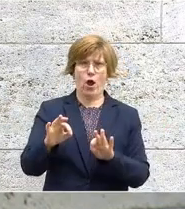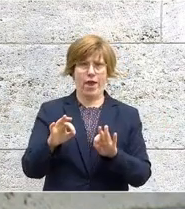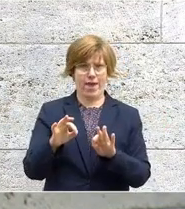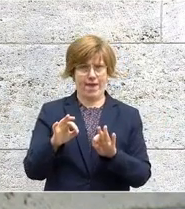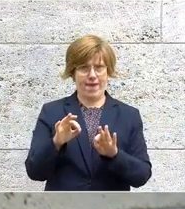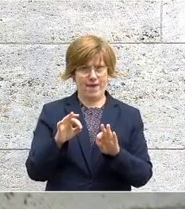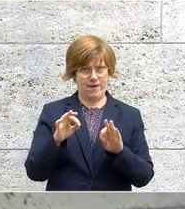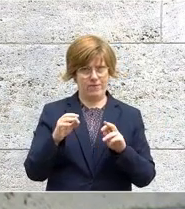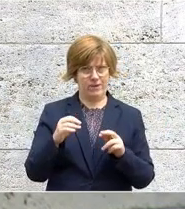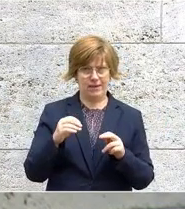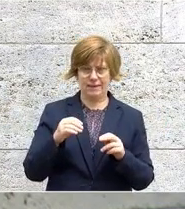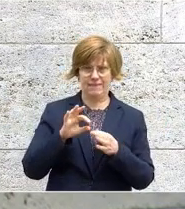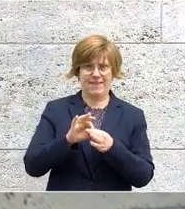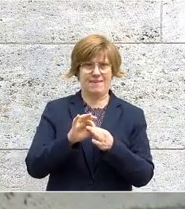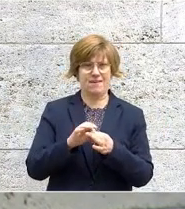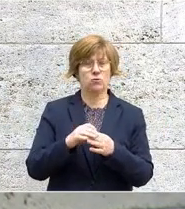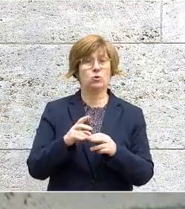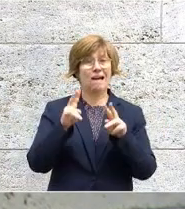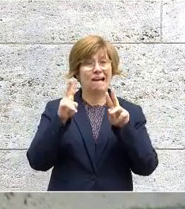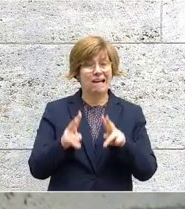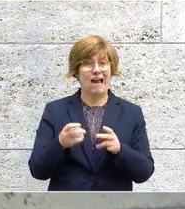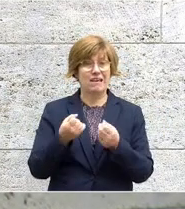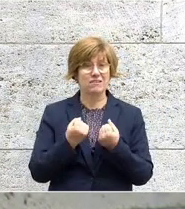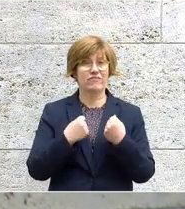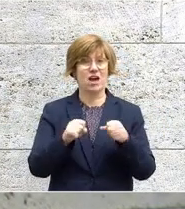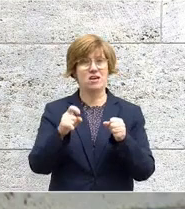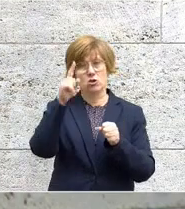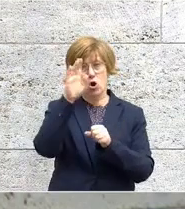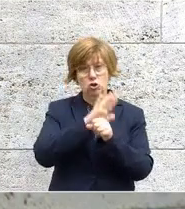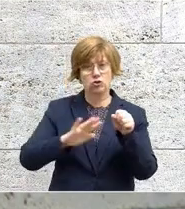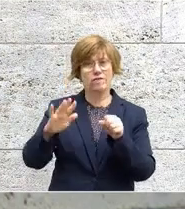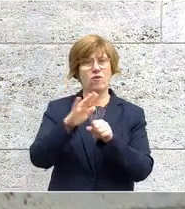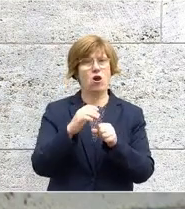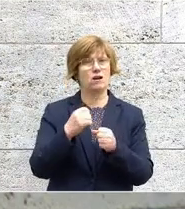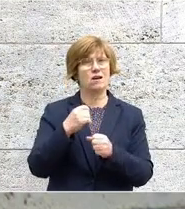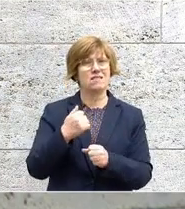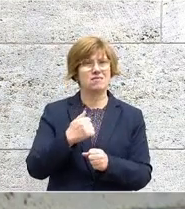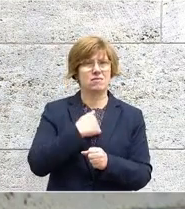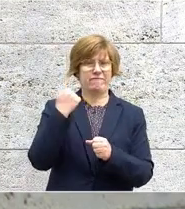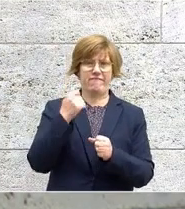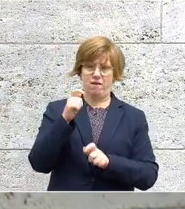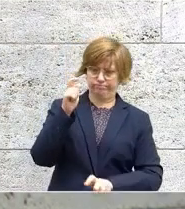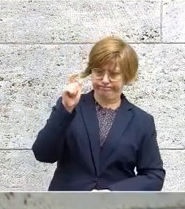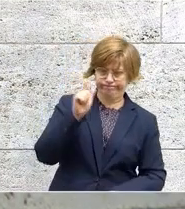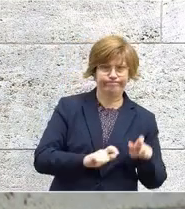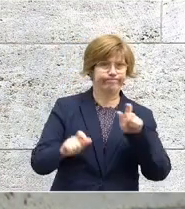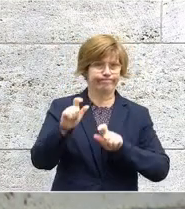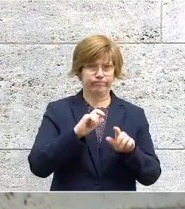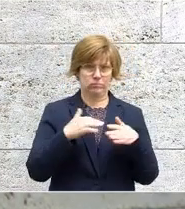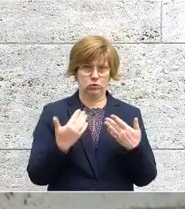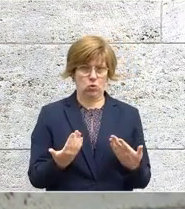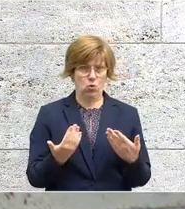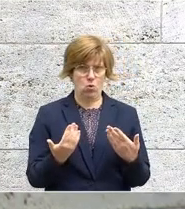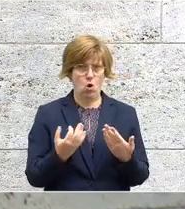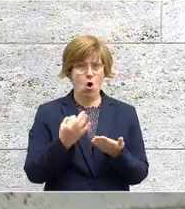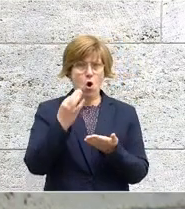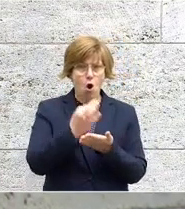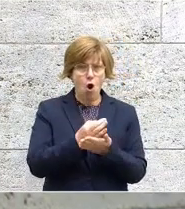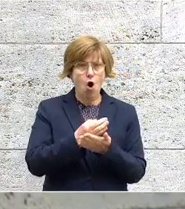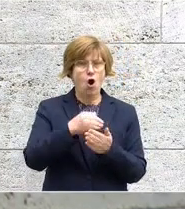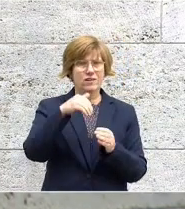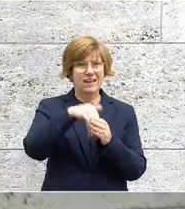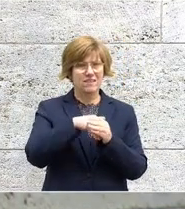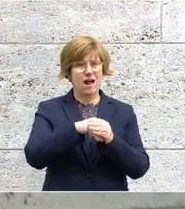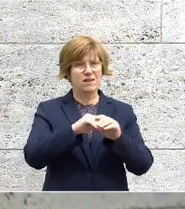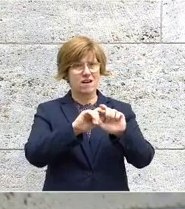dienen und das Recht und die Freiheit des deutschen Volkes tapfer zu verteidigen. Ort und Inhalt